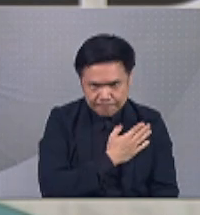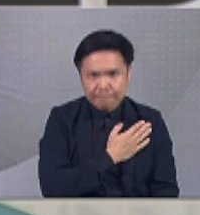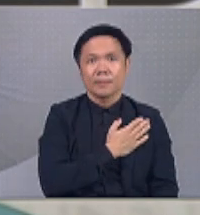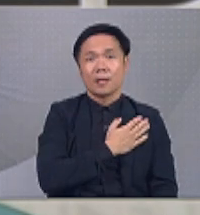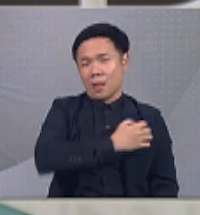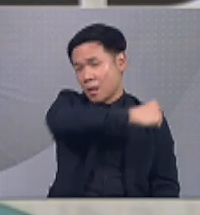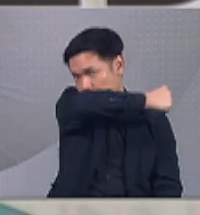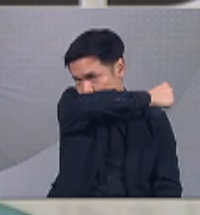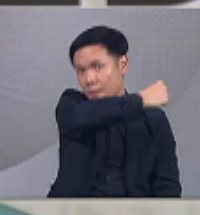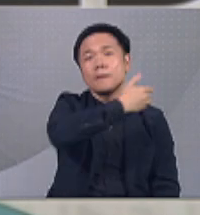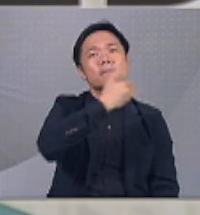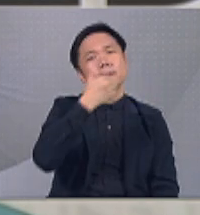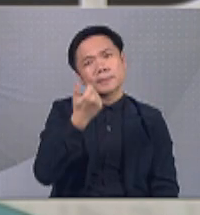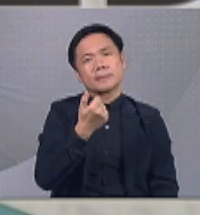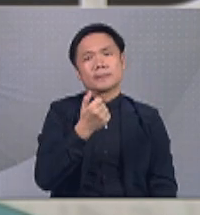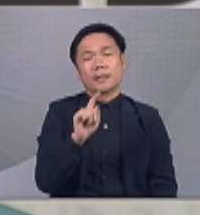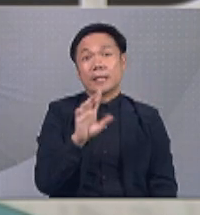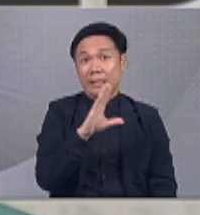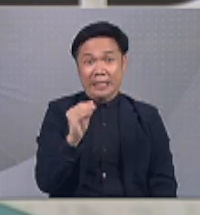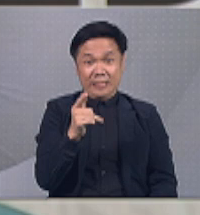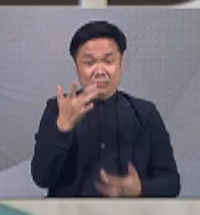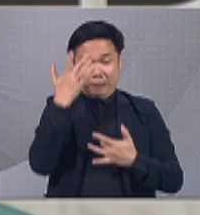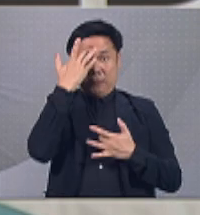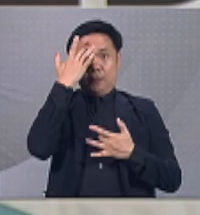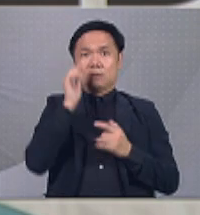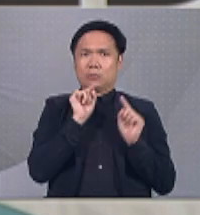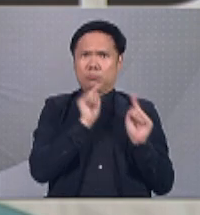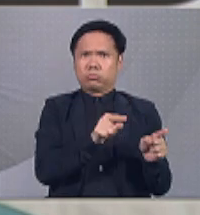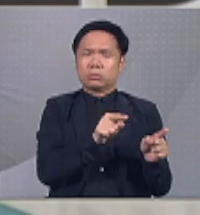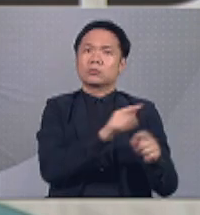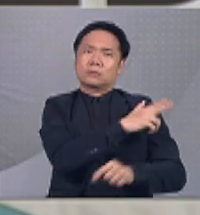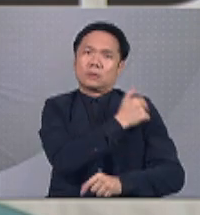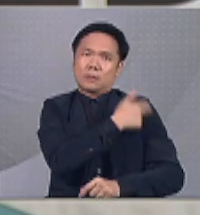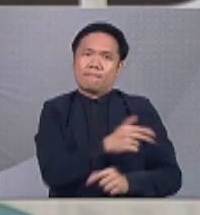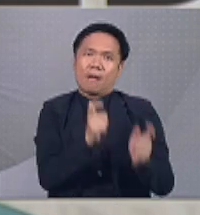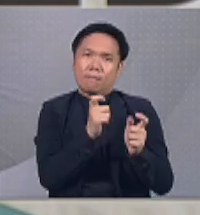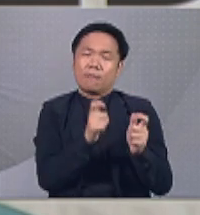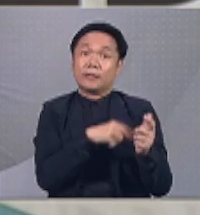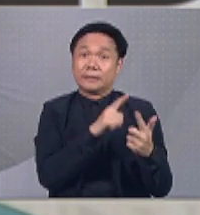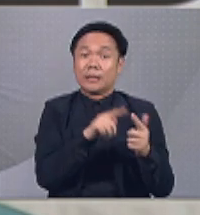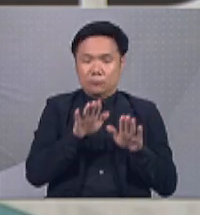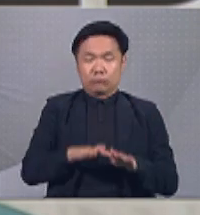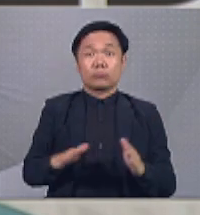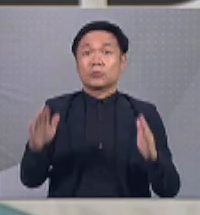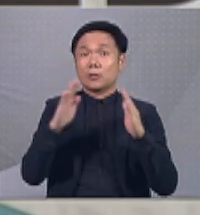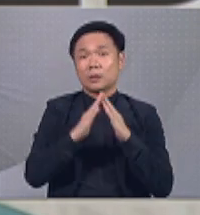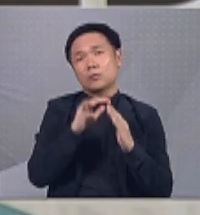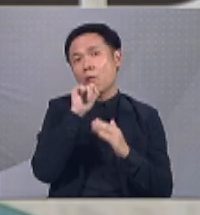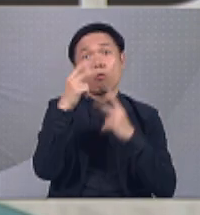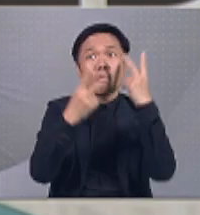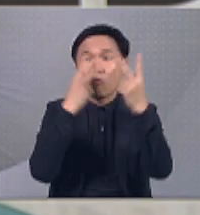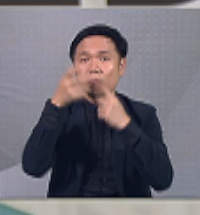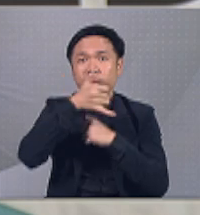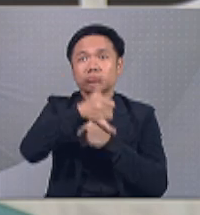dan bersin dapatkan rawatan segera Jika bekerja lele duduk di rumah dan elakan amalan kunjung mengunjungi